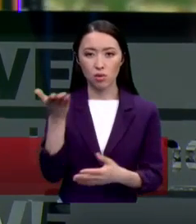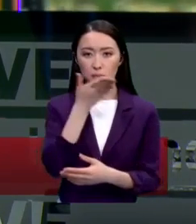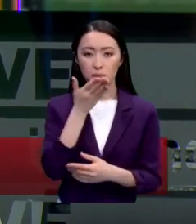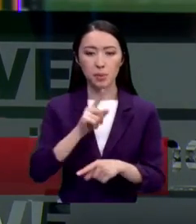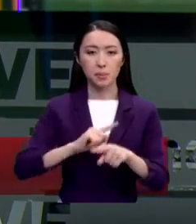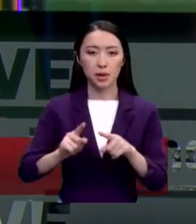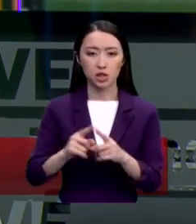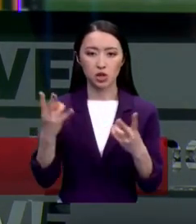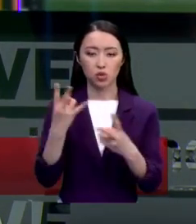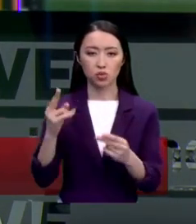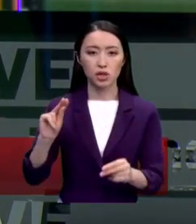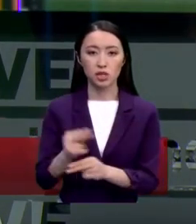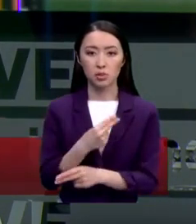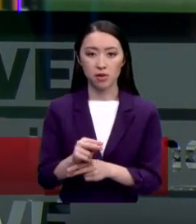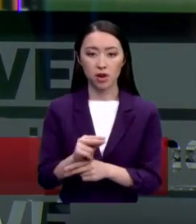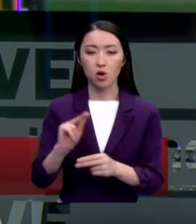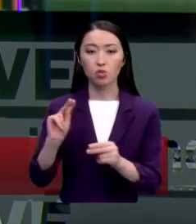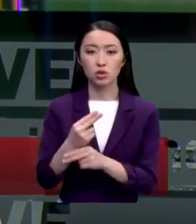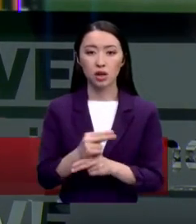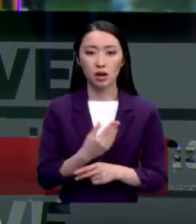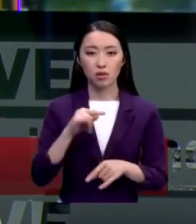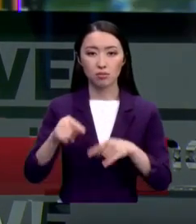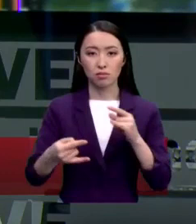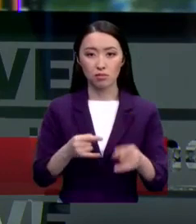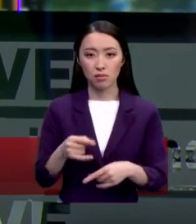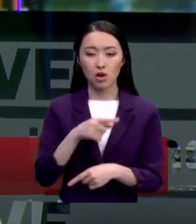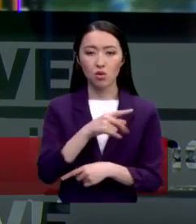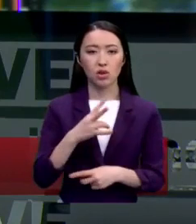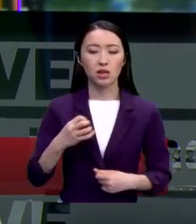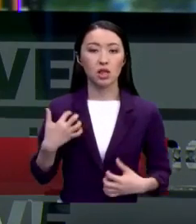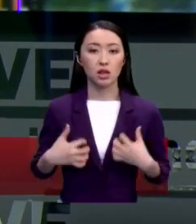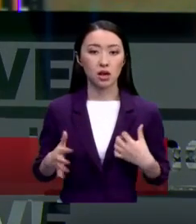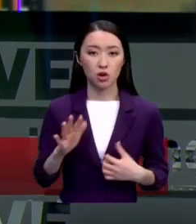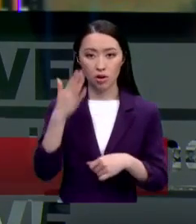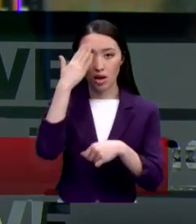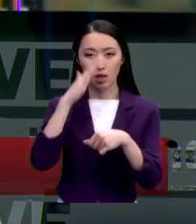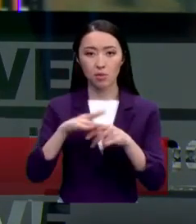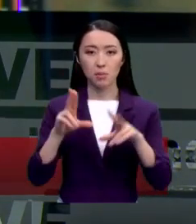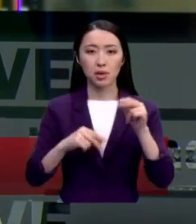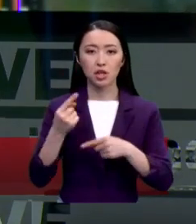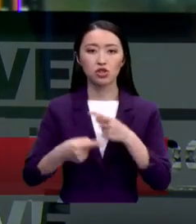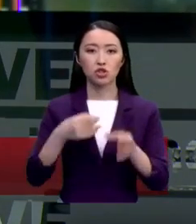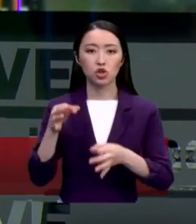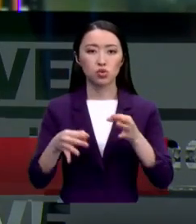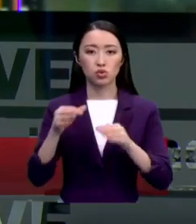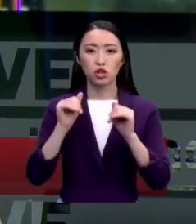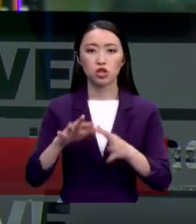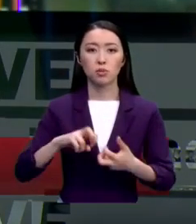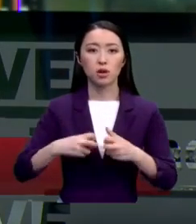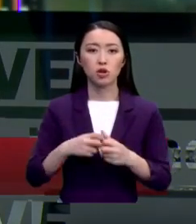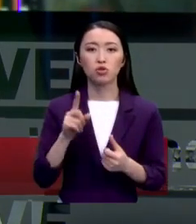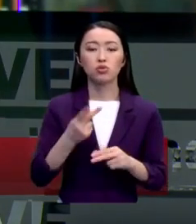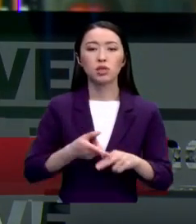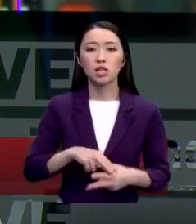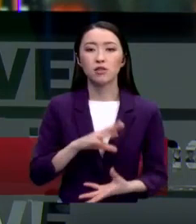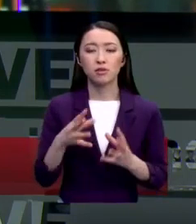немедленно нужно исправлять. Устранять недоделки предприниматель не торопится. Акимат пытается через суд решить эту проблему. Что из этого